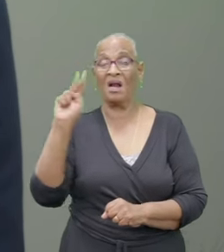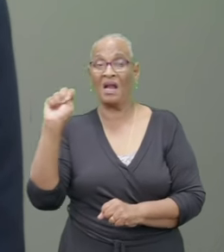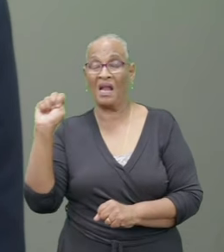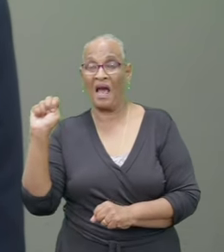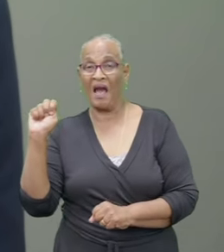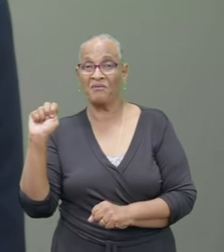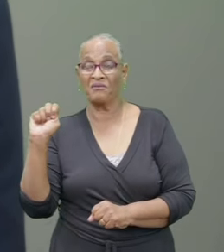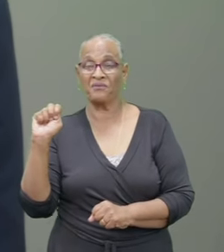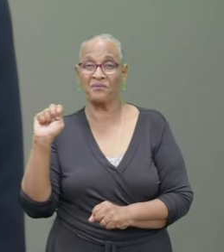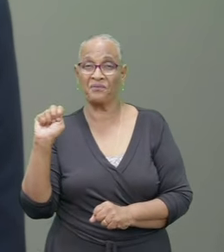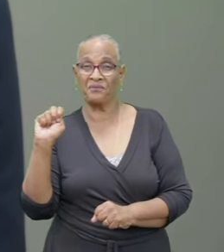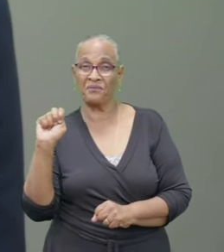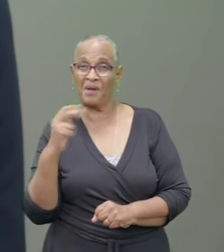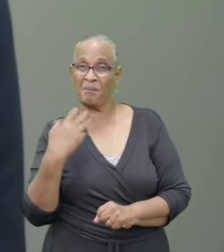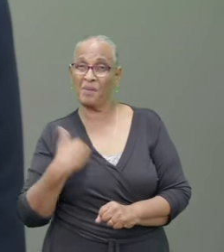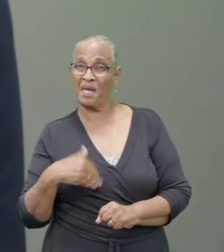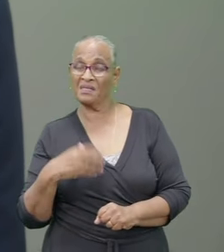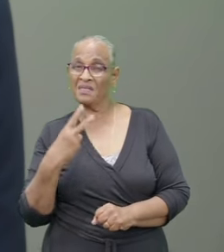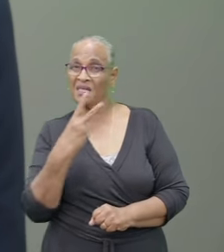naar